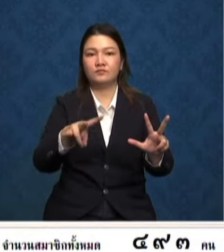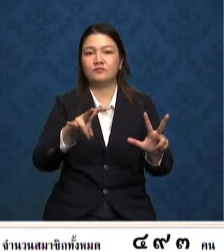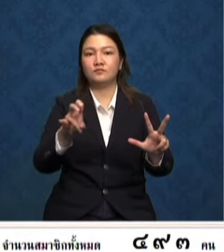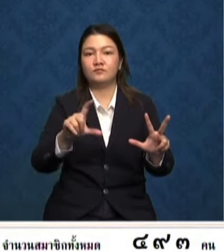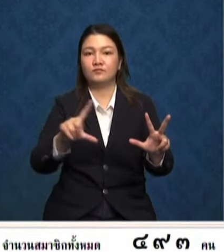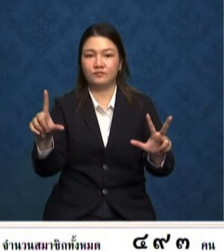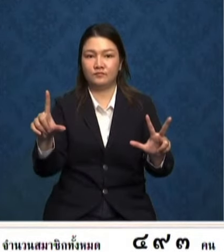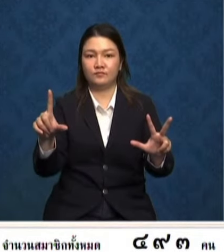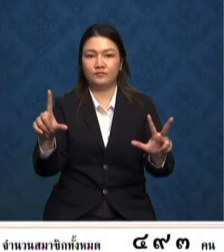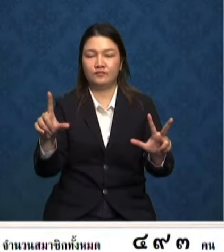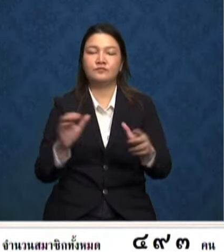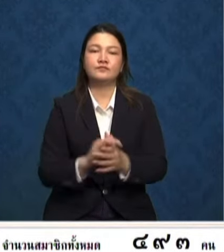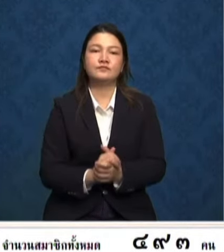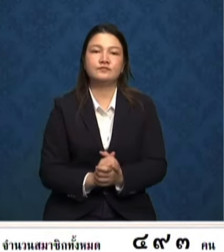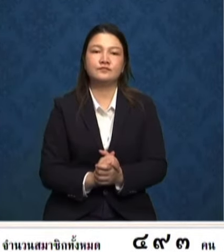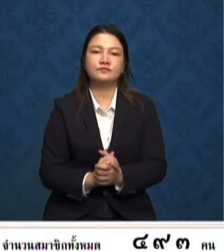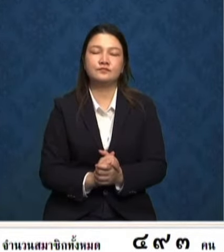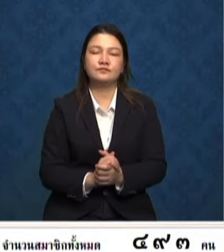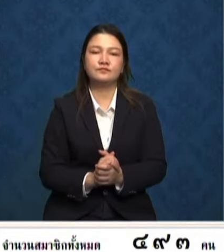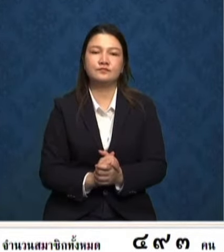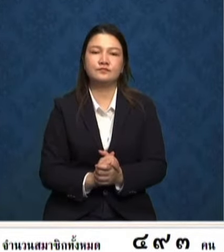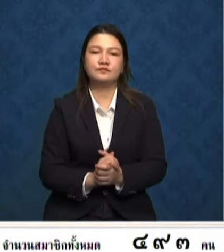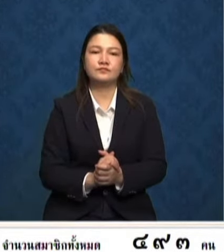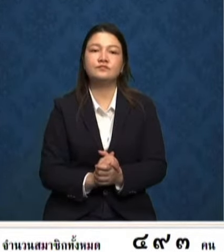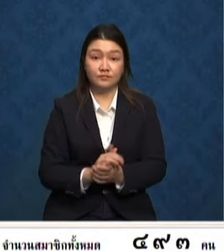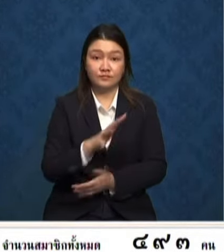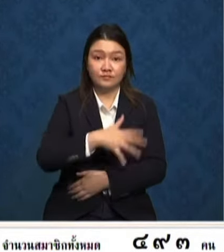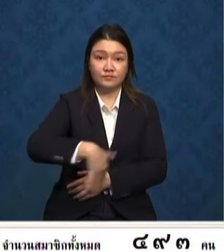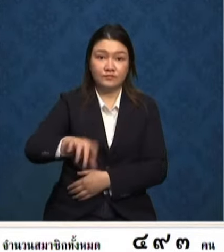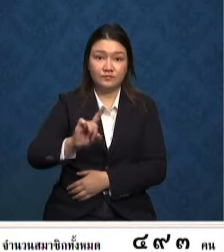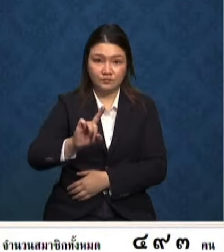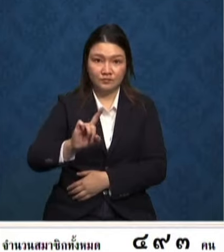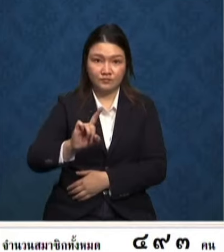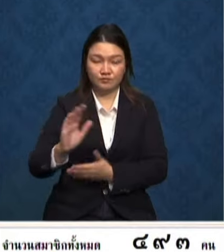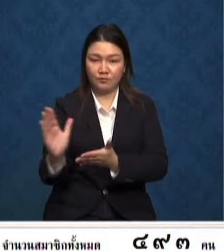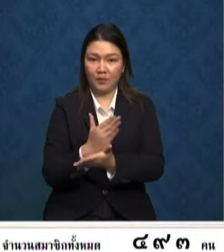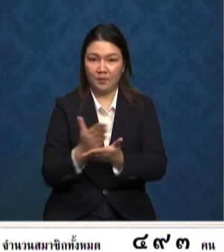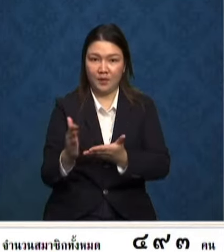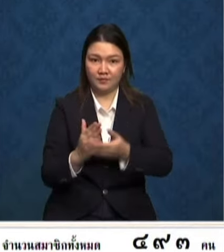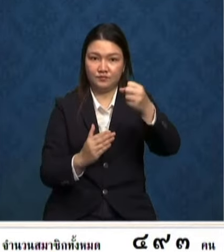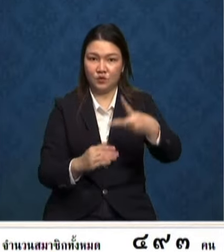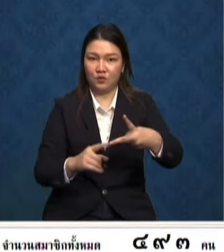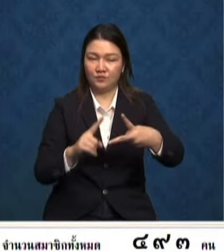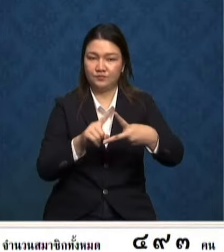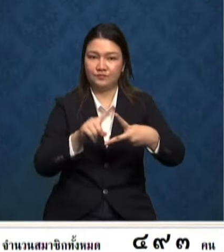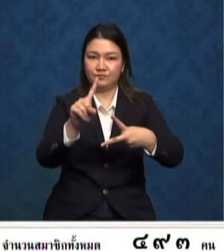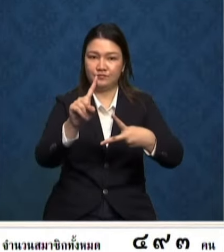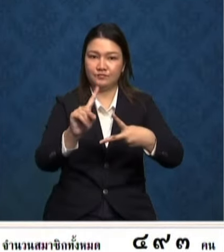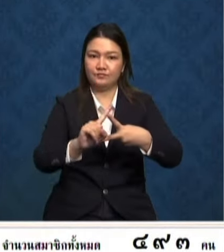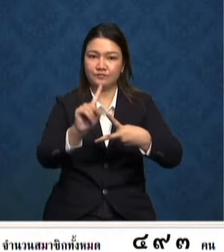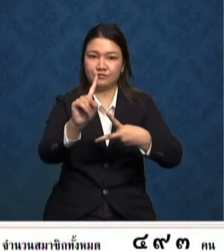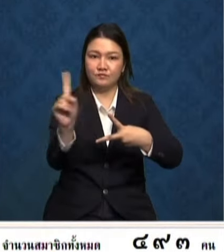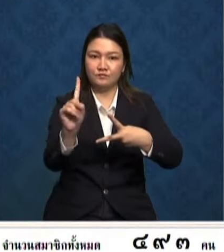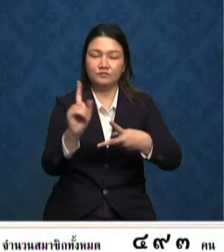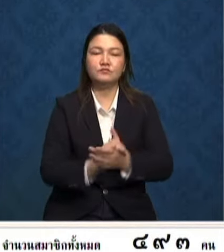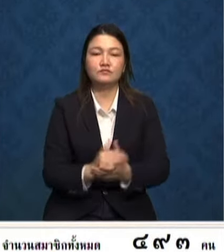3,752,700 ล้านบาทโดยมีที่มาจาก2ทางด้วยกัน 1. ม